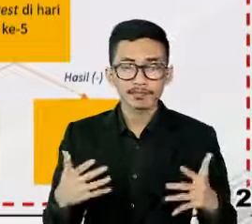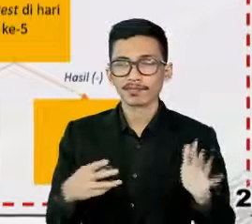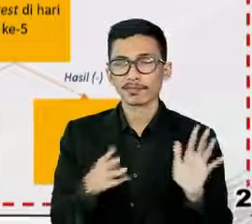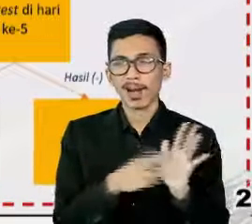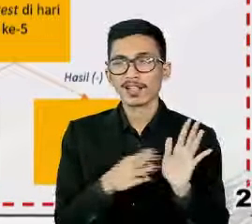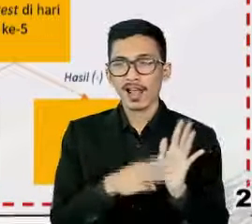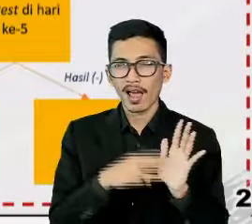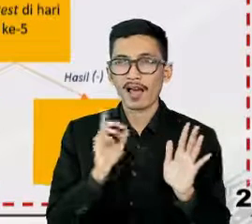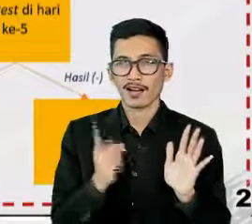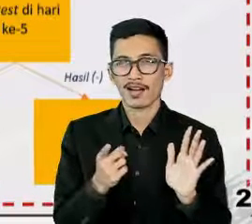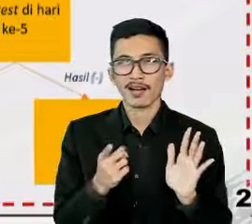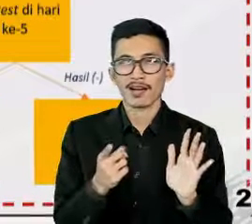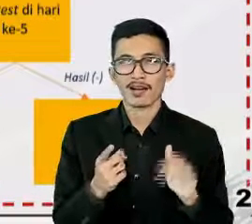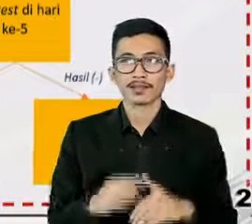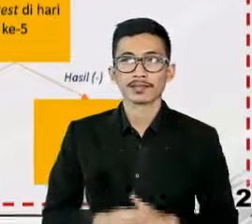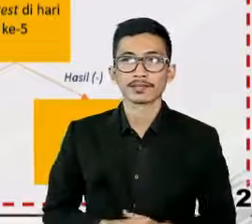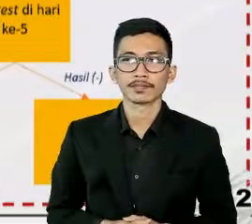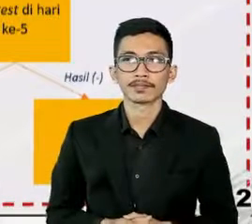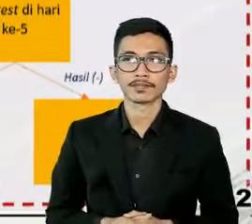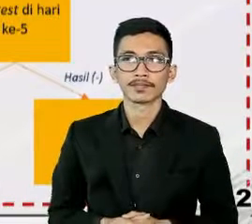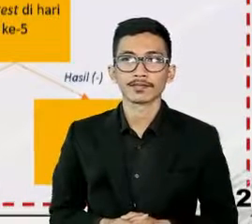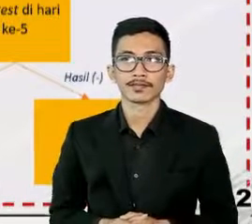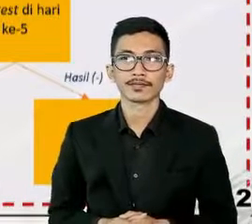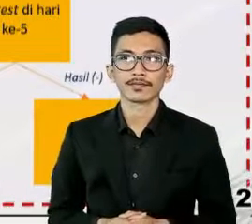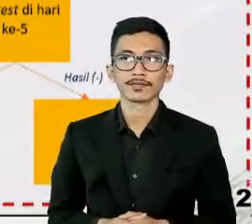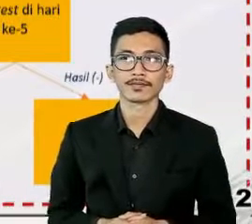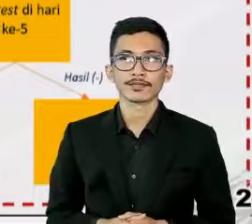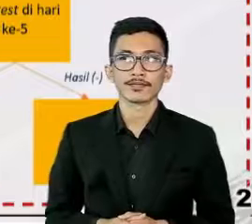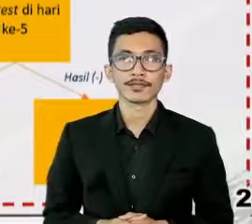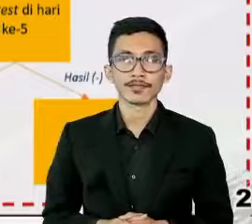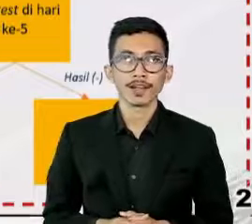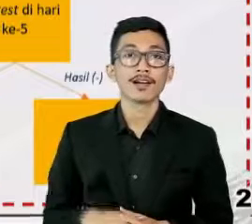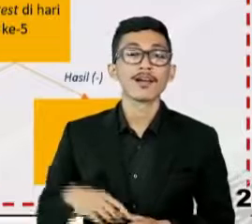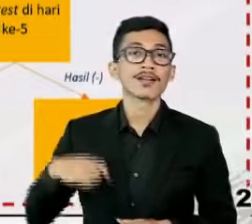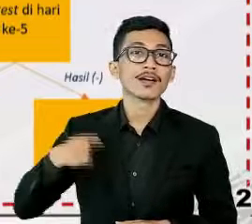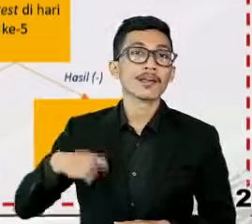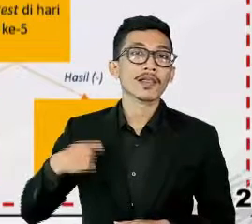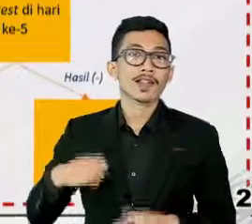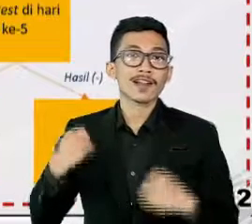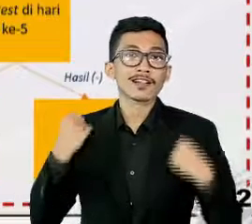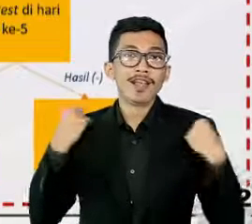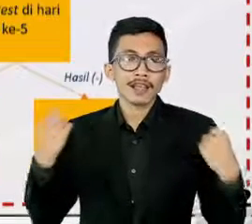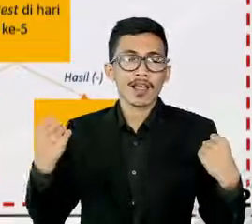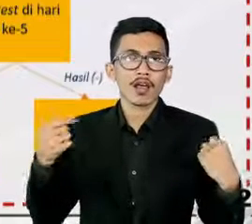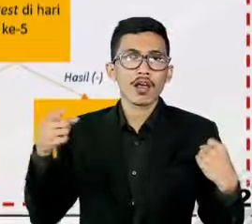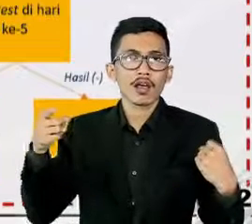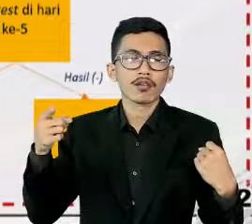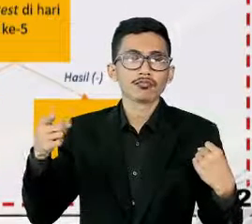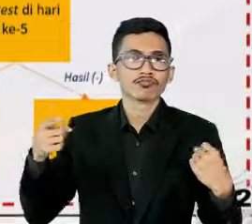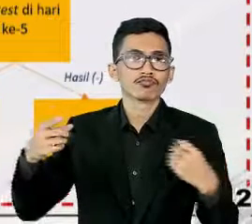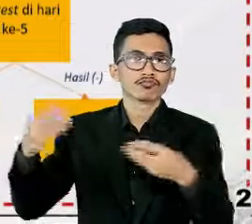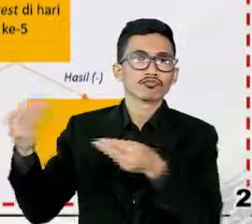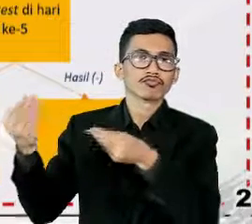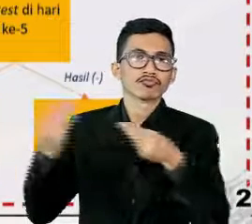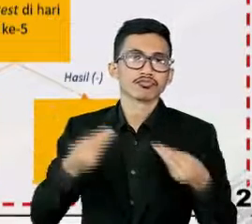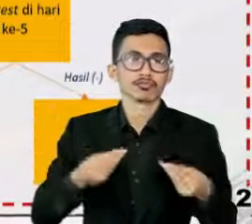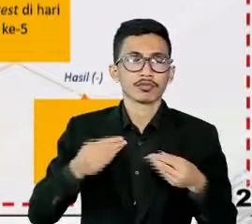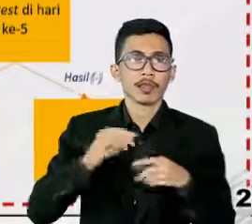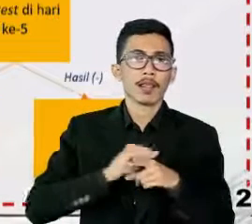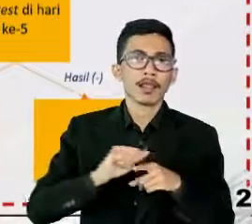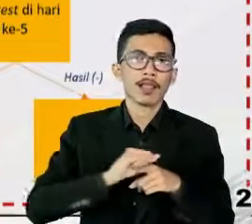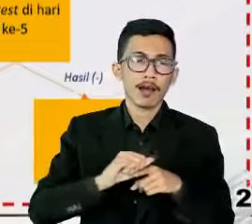temukan di lapangan Oleh sebab itu dari Kementerian Kesehatan memberikan pelatihan